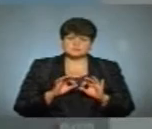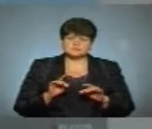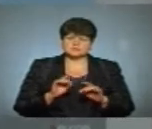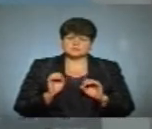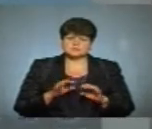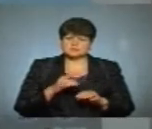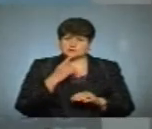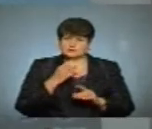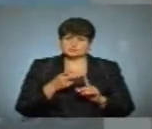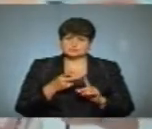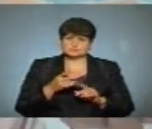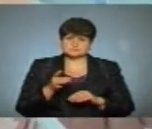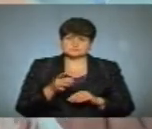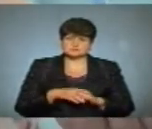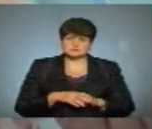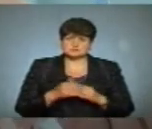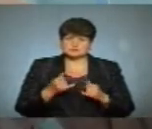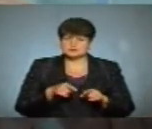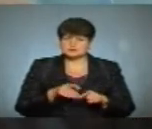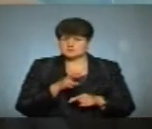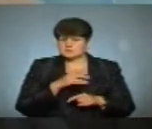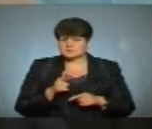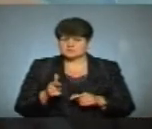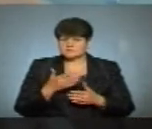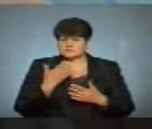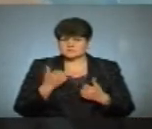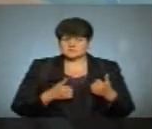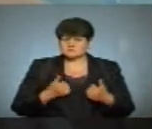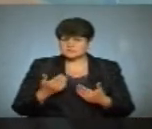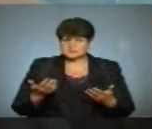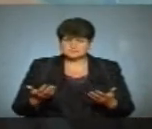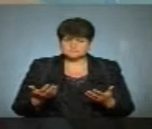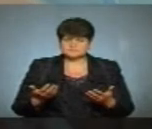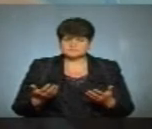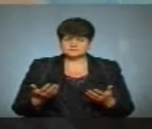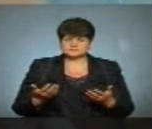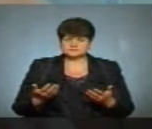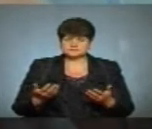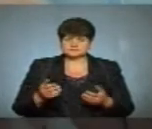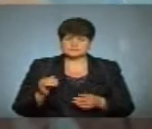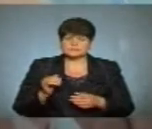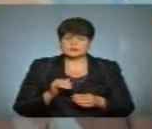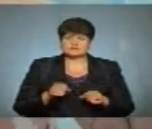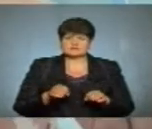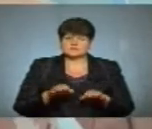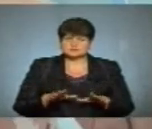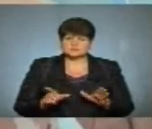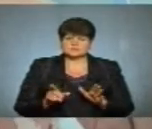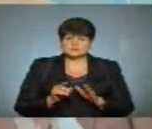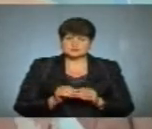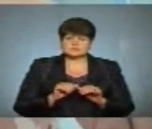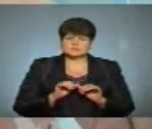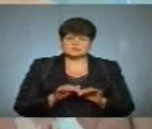здає кров вдруге. Зараз такий період, що не дуже є змагання і вирішили доєднатись до